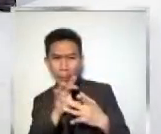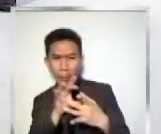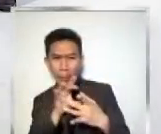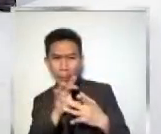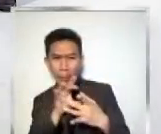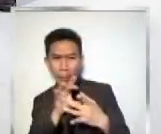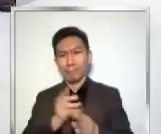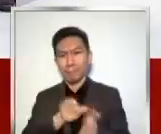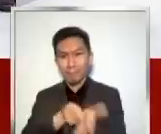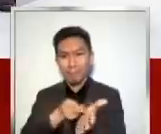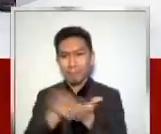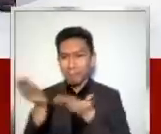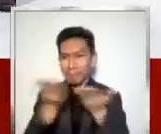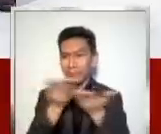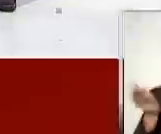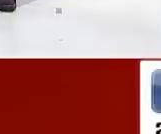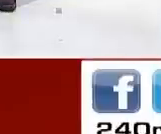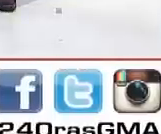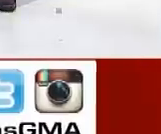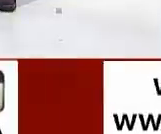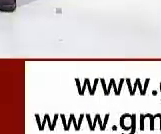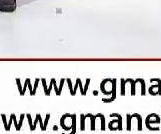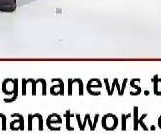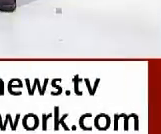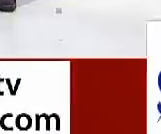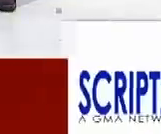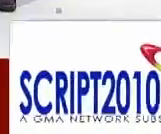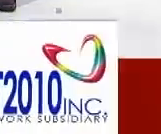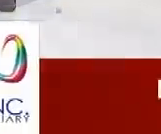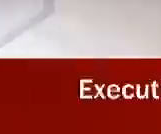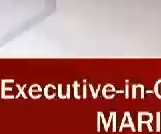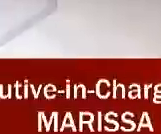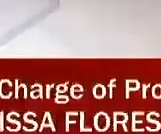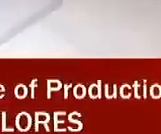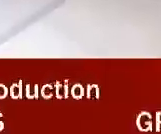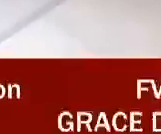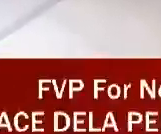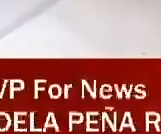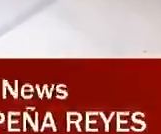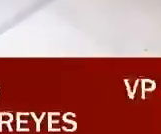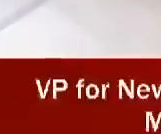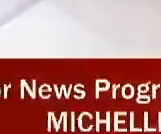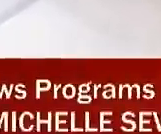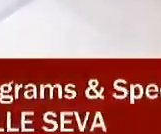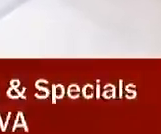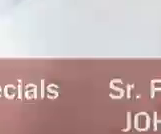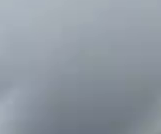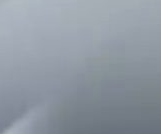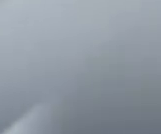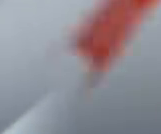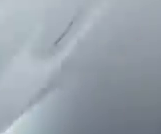dahil hindi natutulog ang balita, nakatutok kami 24 oras.